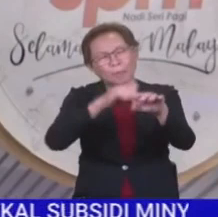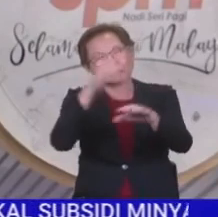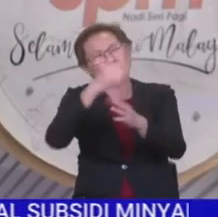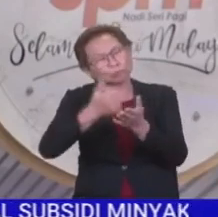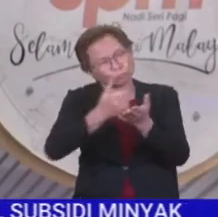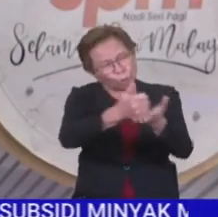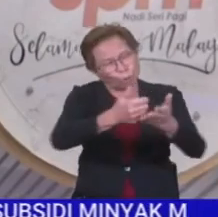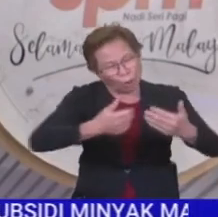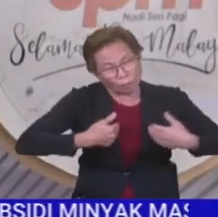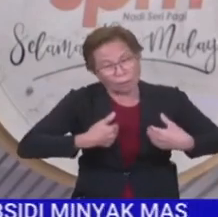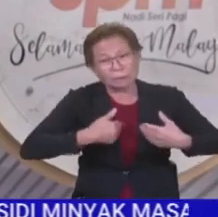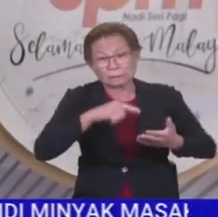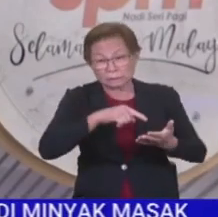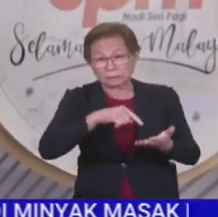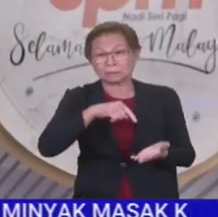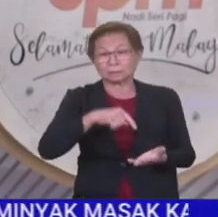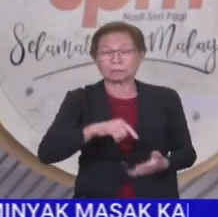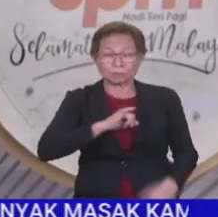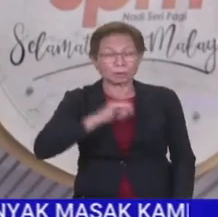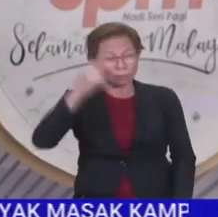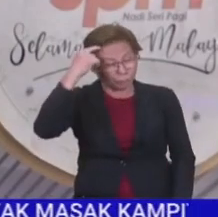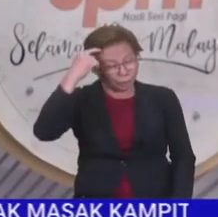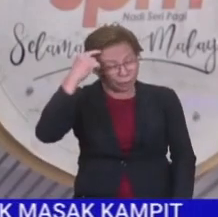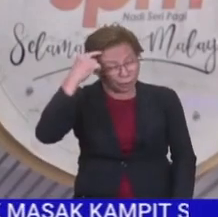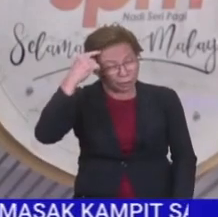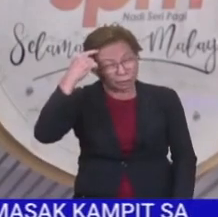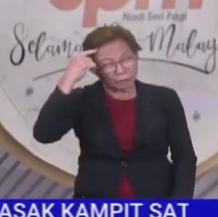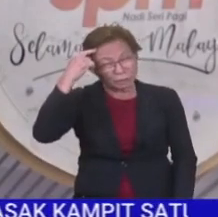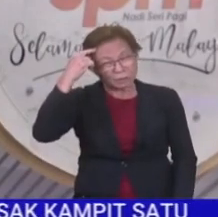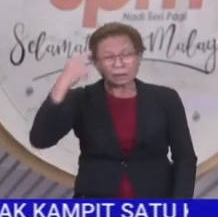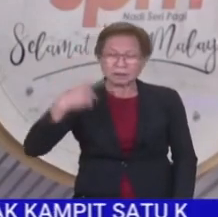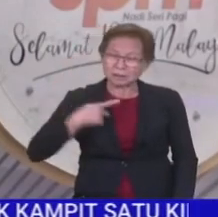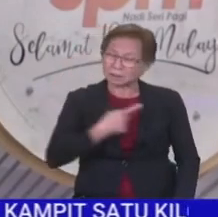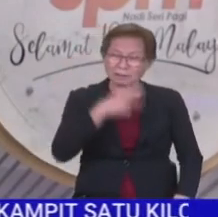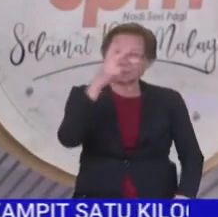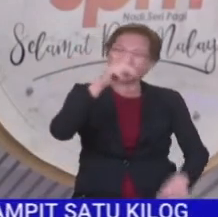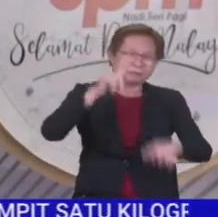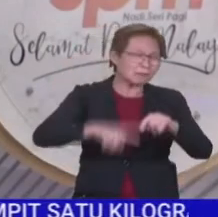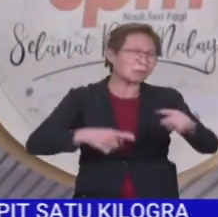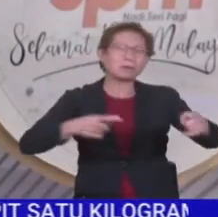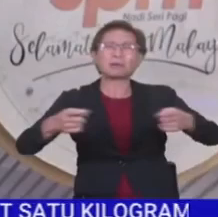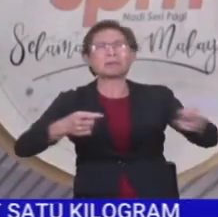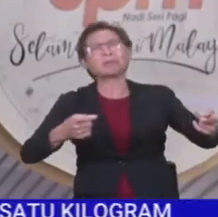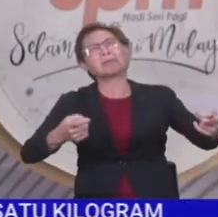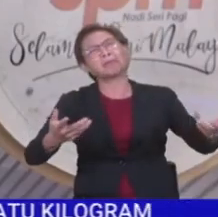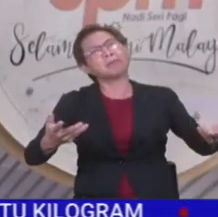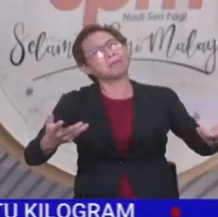fikir ini adalah impak bukan saja di luar kawalan kita.